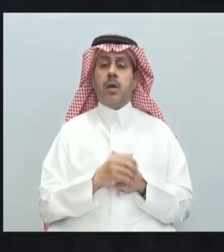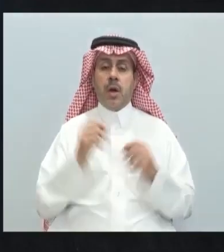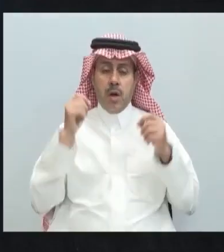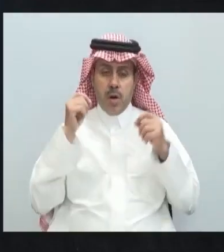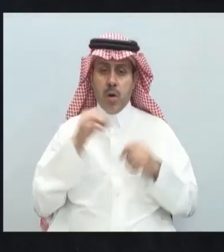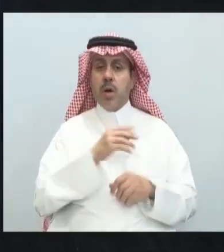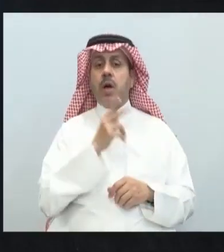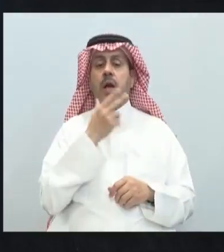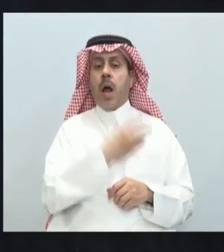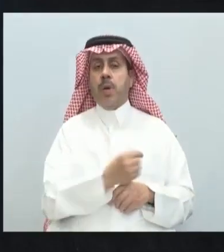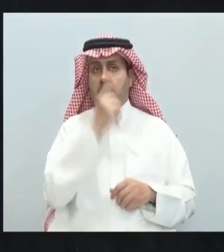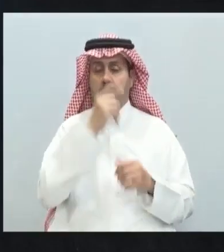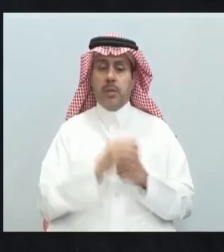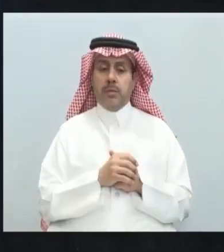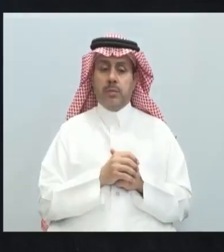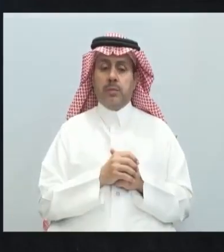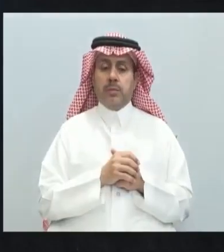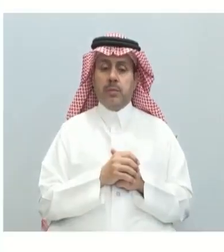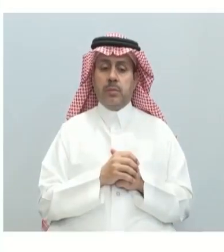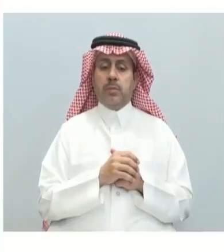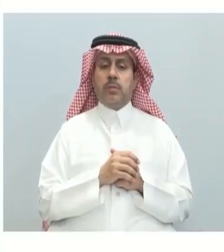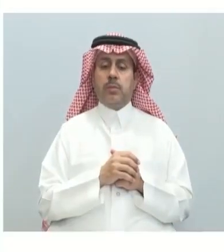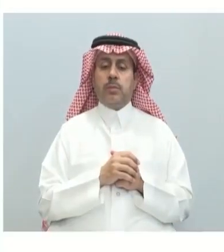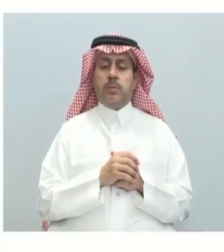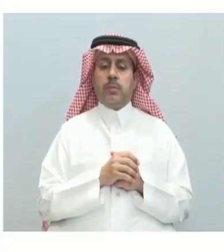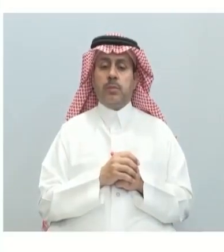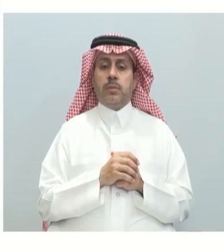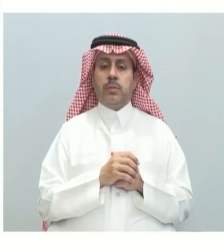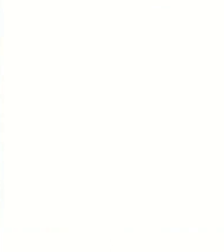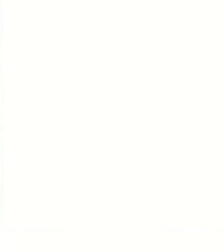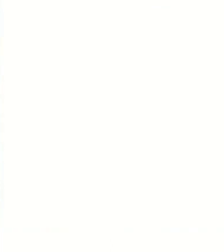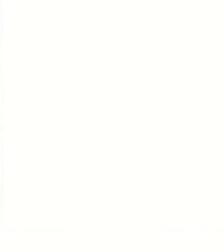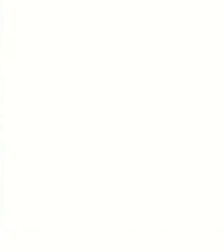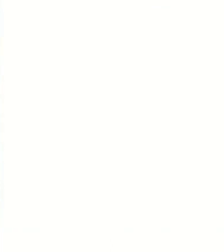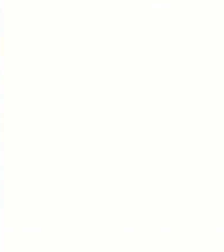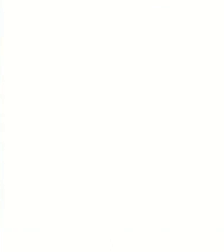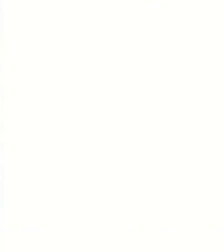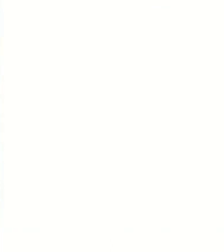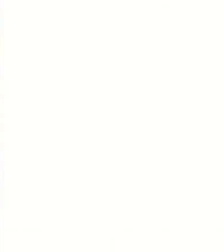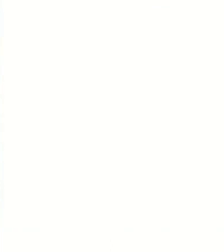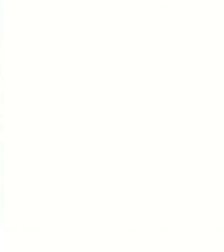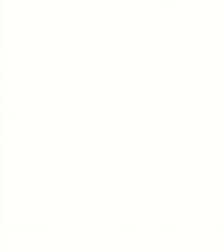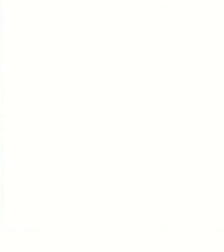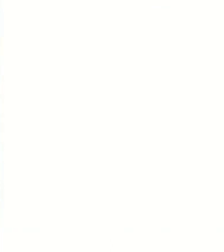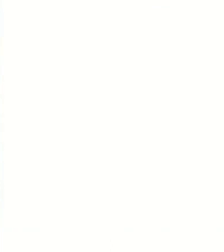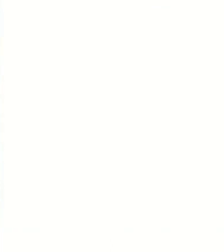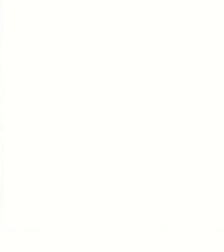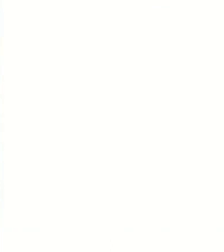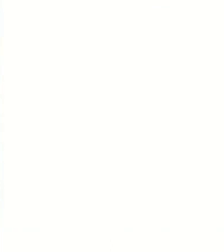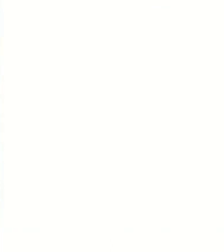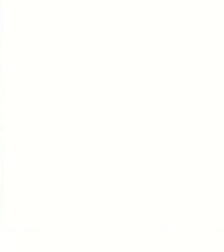نرحم باذن الله سبحانه وتعالى اعوذ بالله من